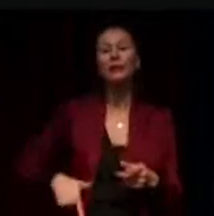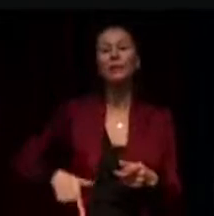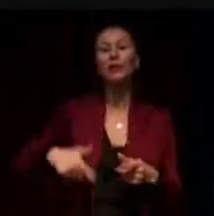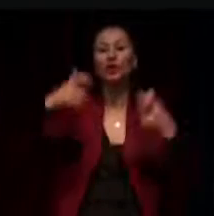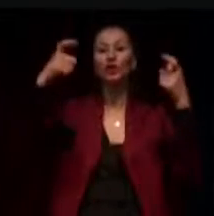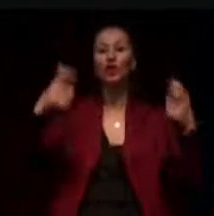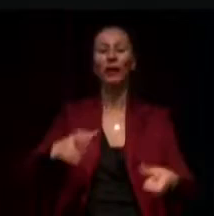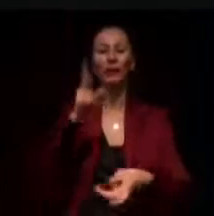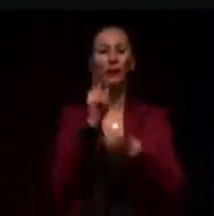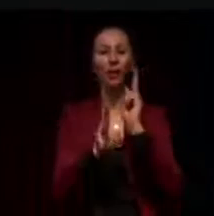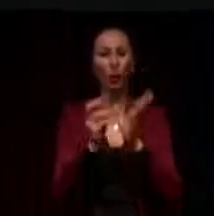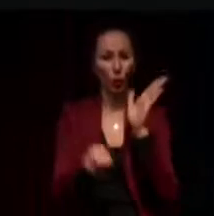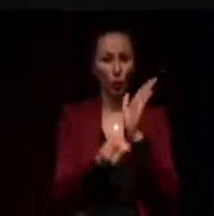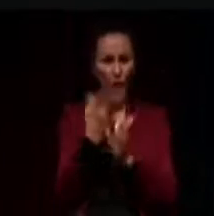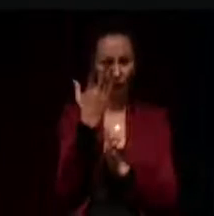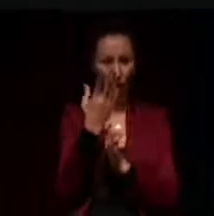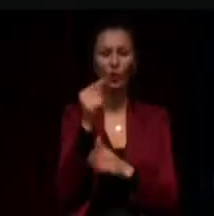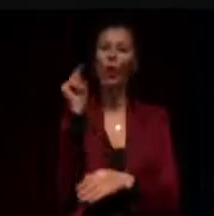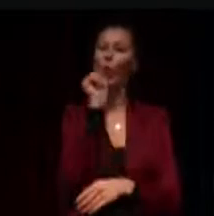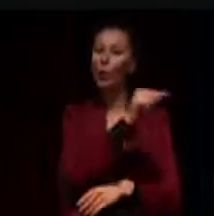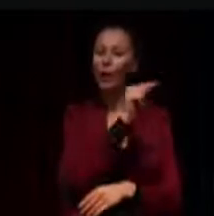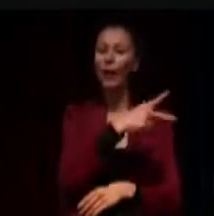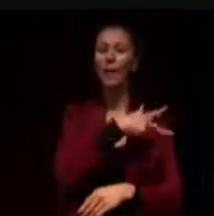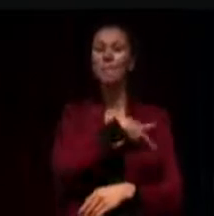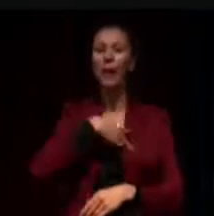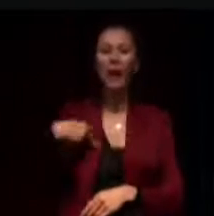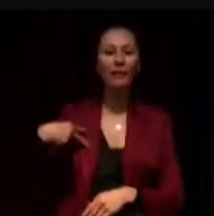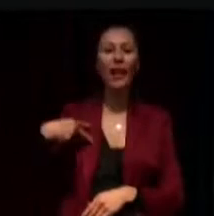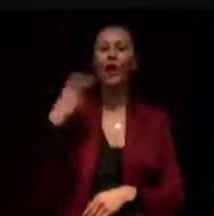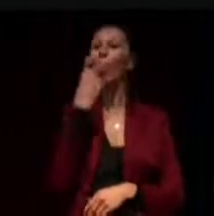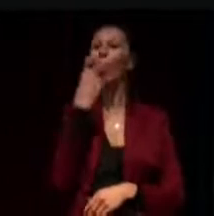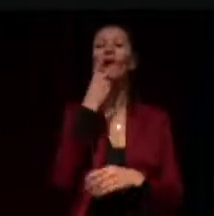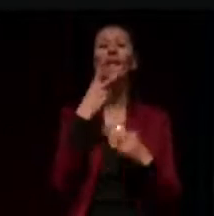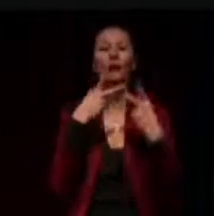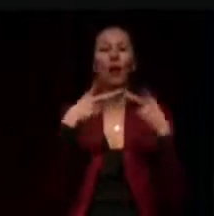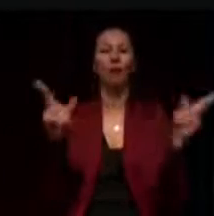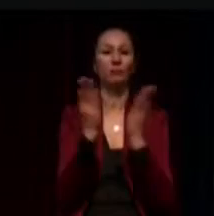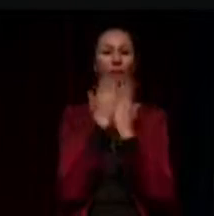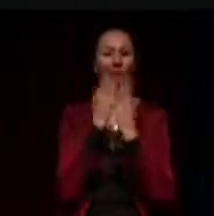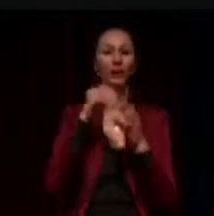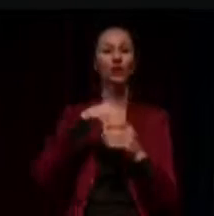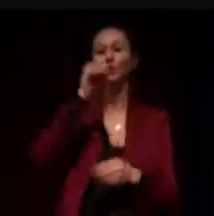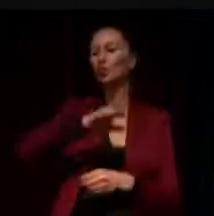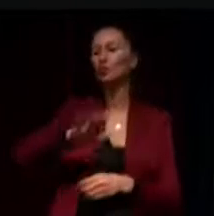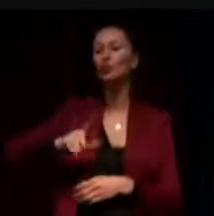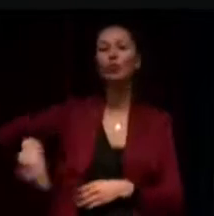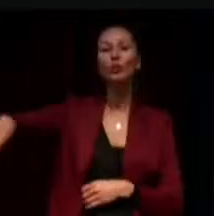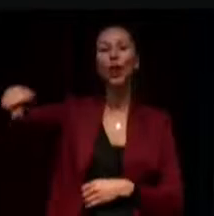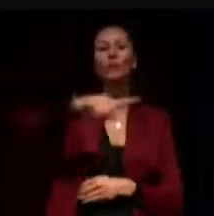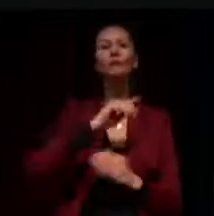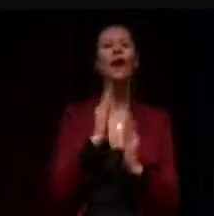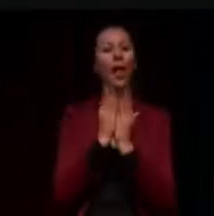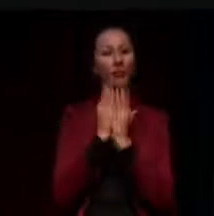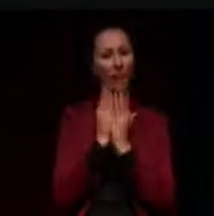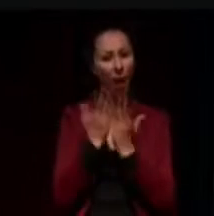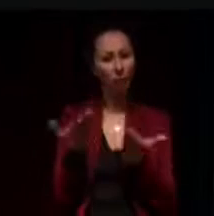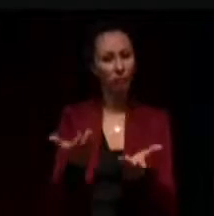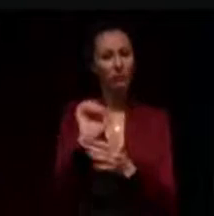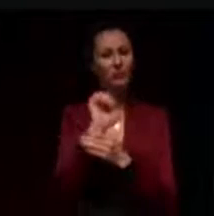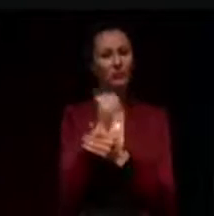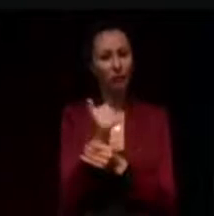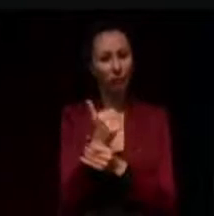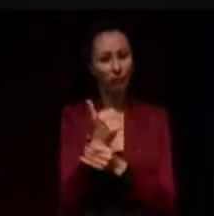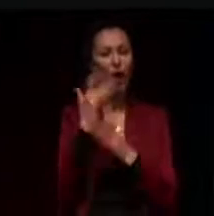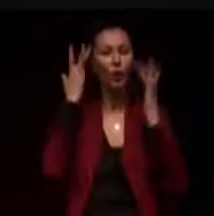Tiyatrosu'nu kuracağız. Orada belediye konservatuvarını açacağız. Çocuklarımızı edebiyatla,